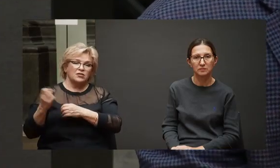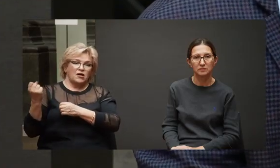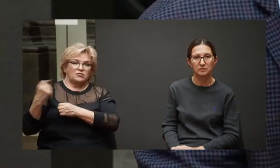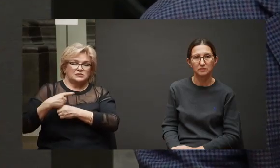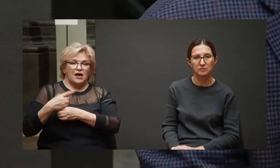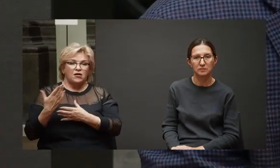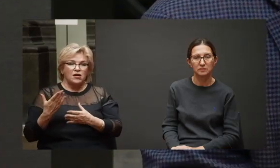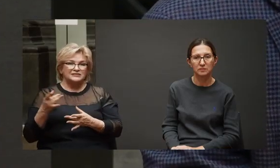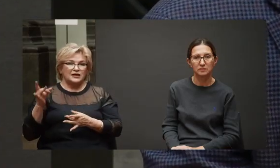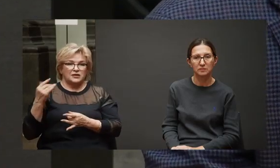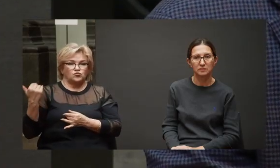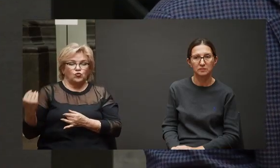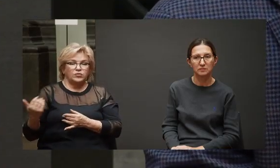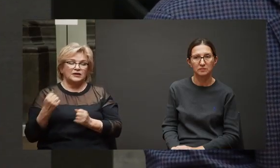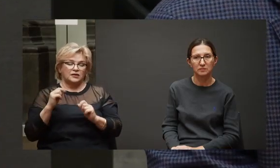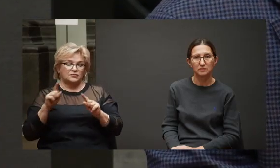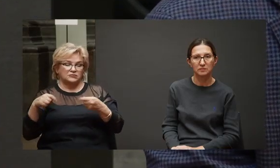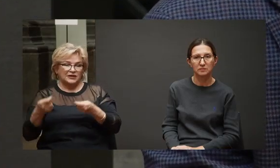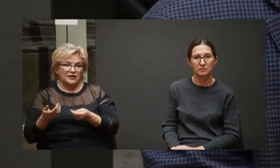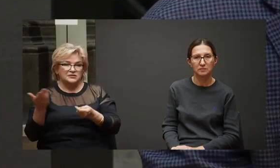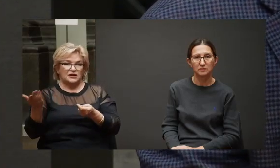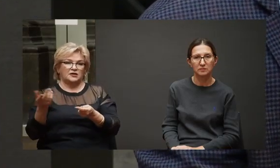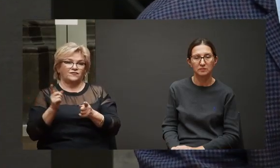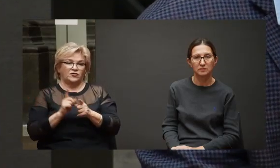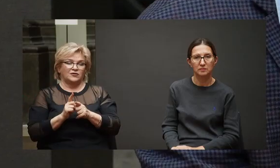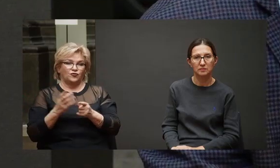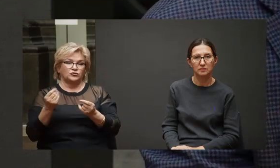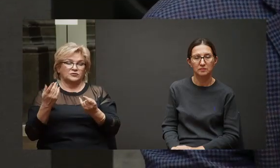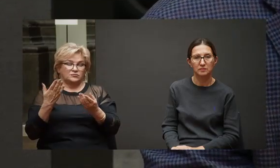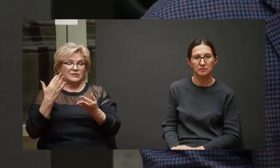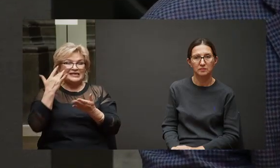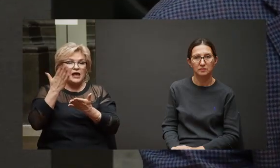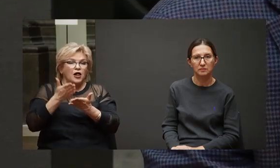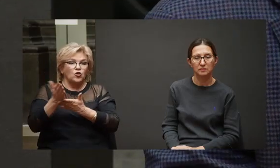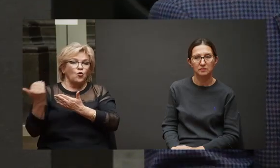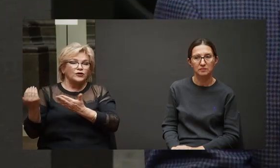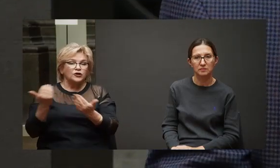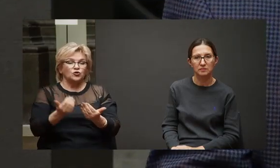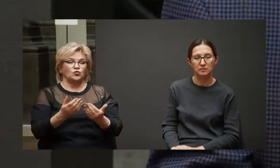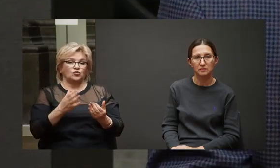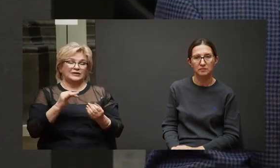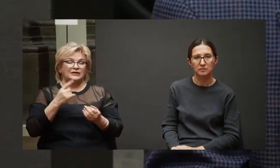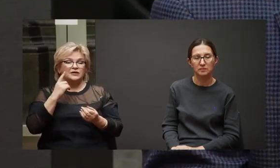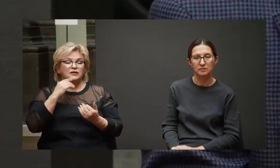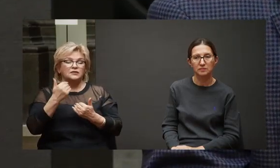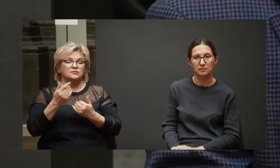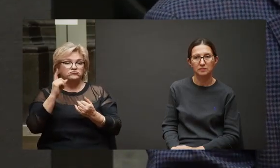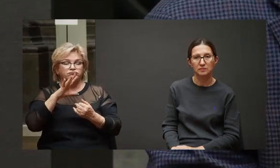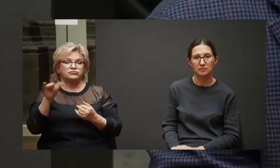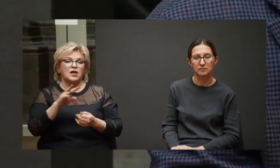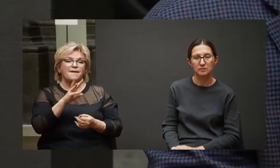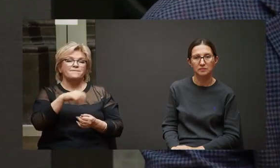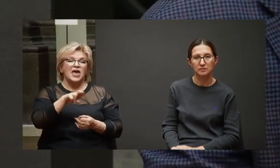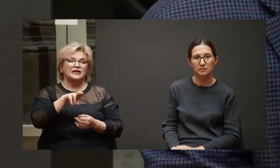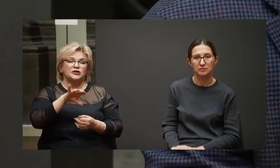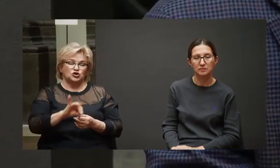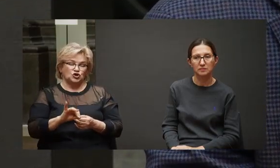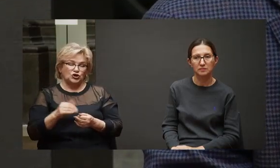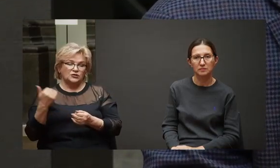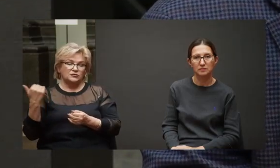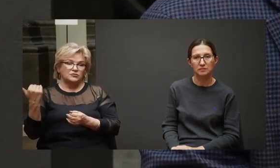республики, транслировал некую определенную идеологию изгнавших Медичи, гордых собой горожан.